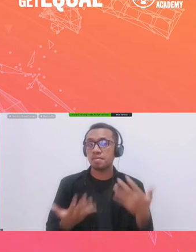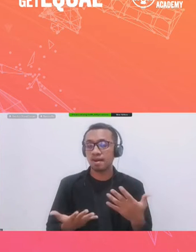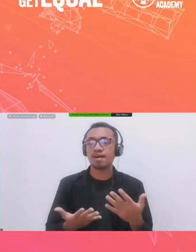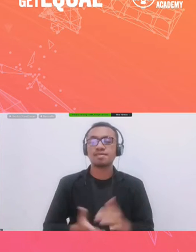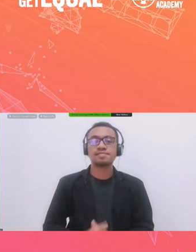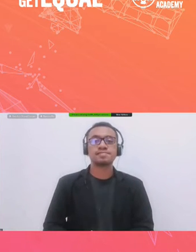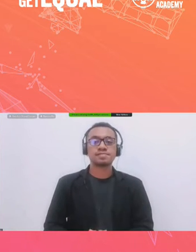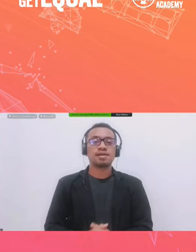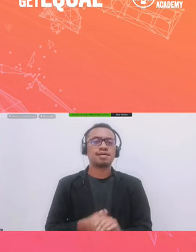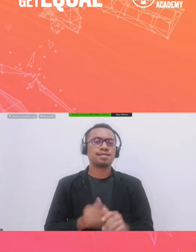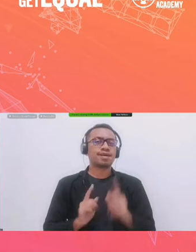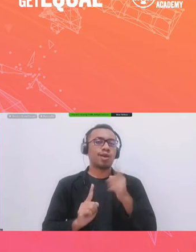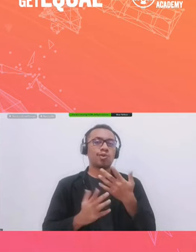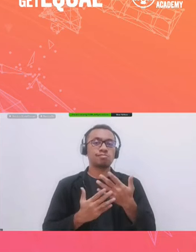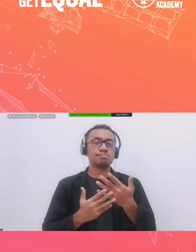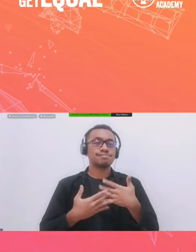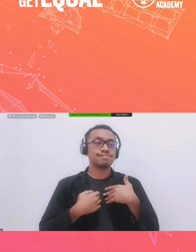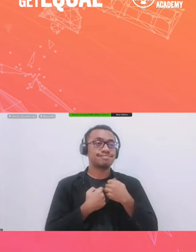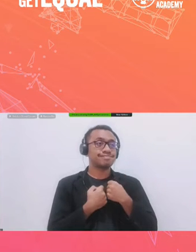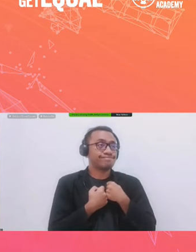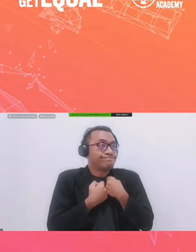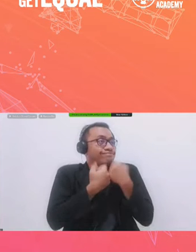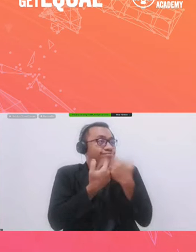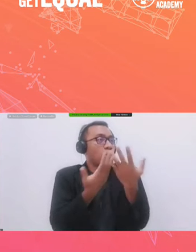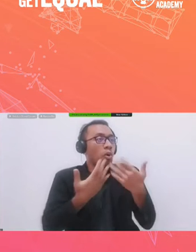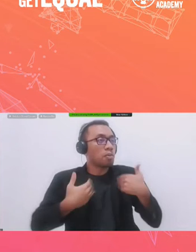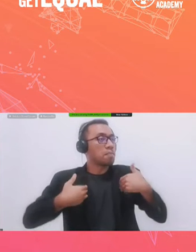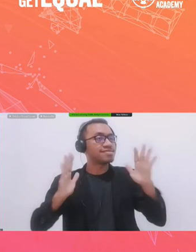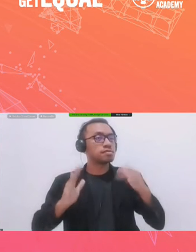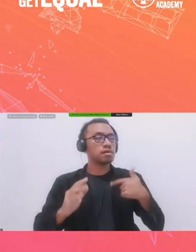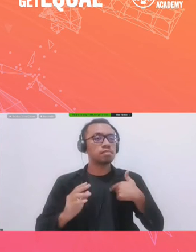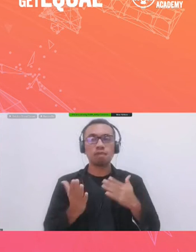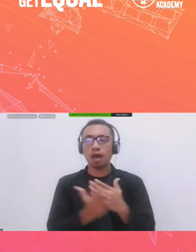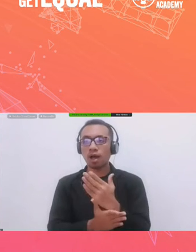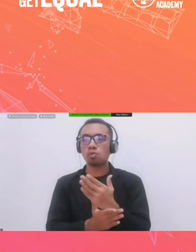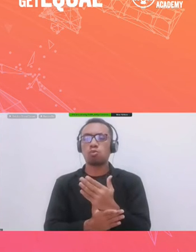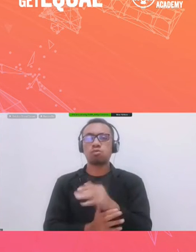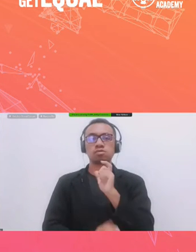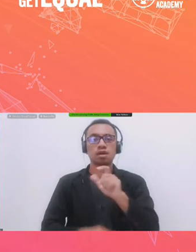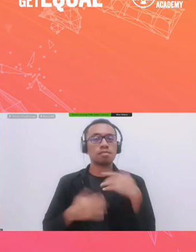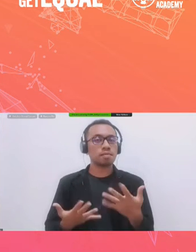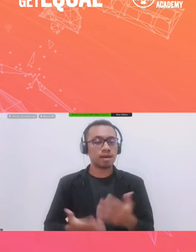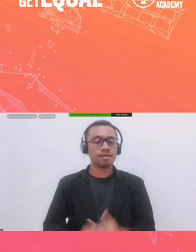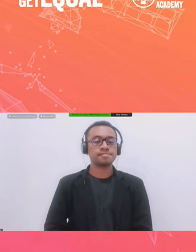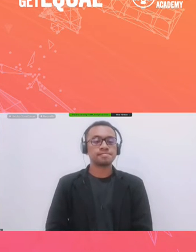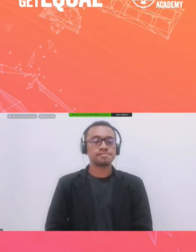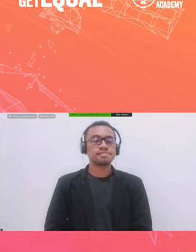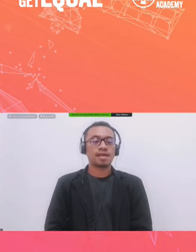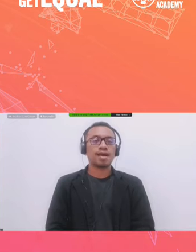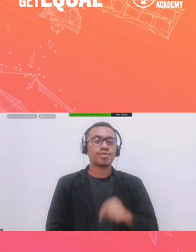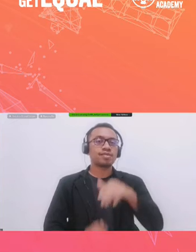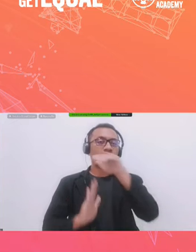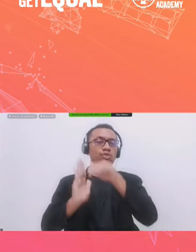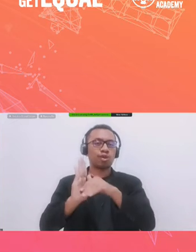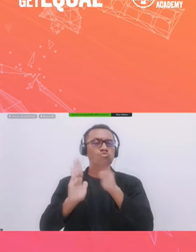bagaimana jika terjadi pelanggaran terhadap kebebasan berekspresi seseorang? Ini adalah hak sebenarnya. Dan ini sudah diatur dalam berbagai regulasi ya.